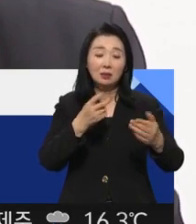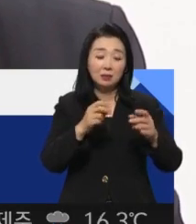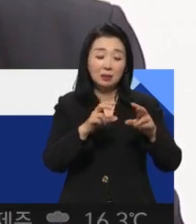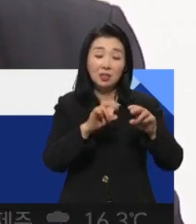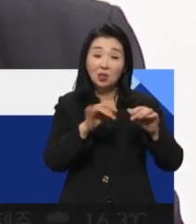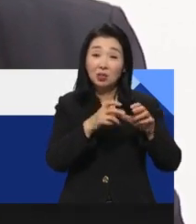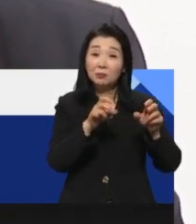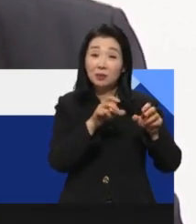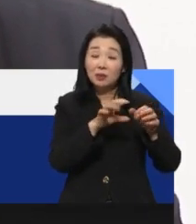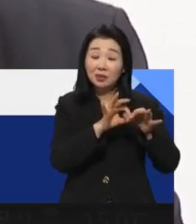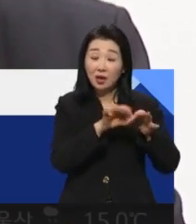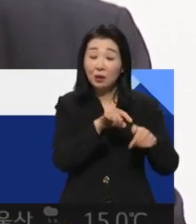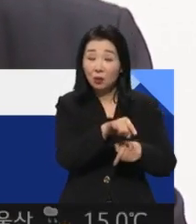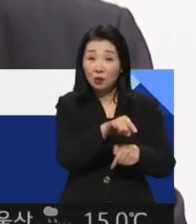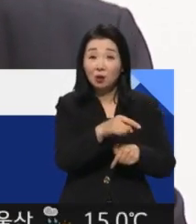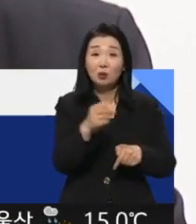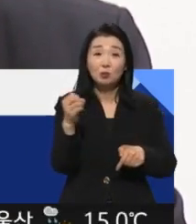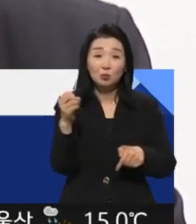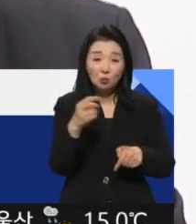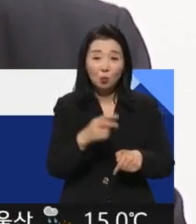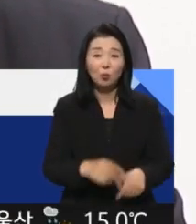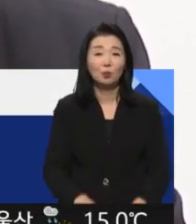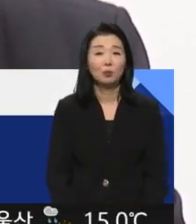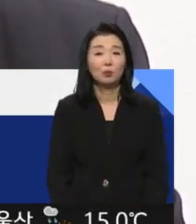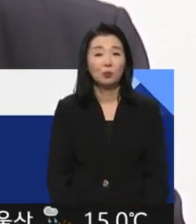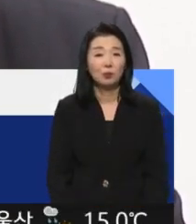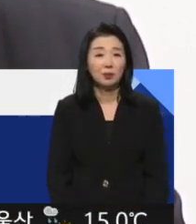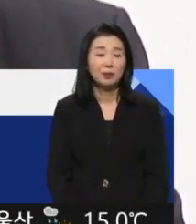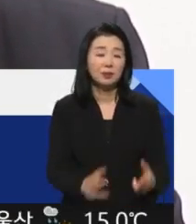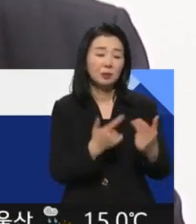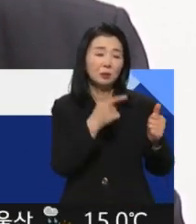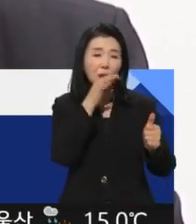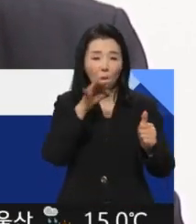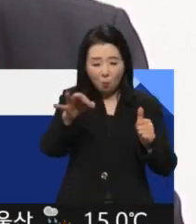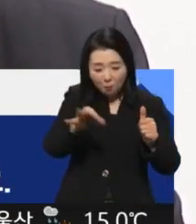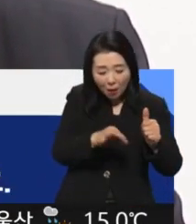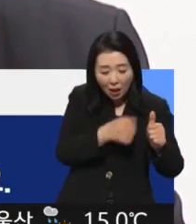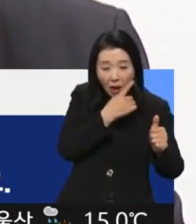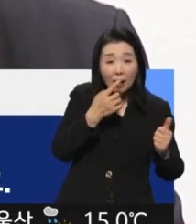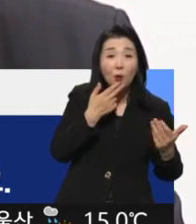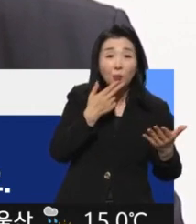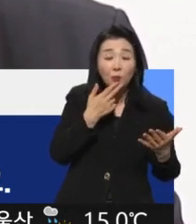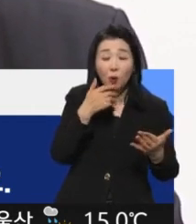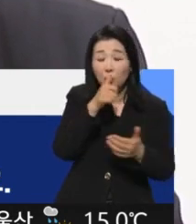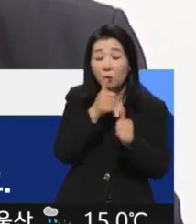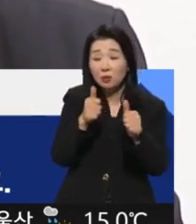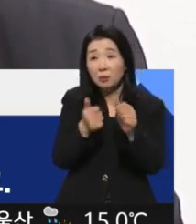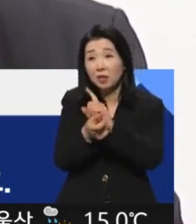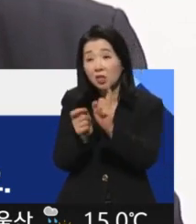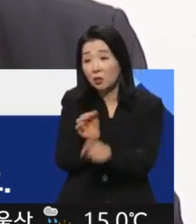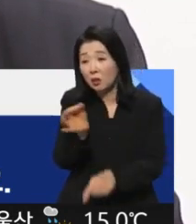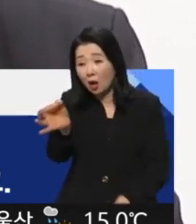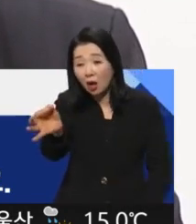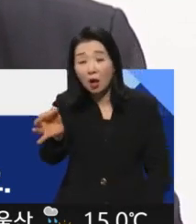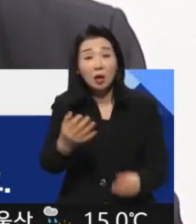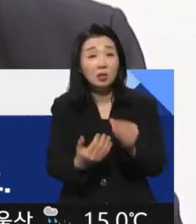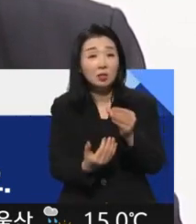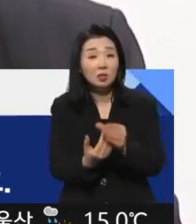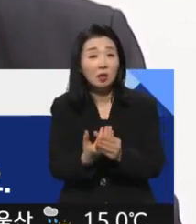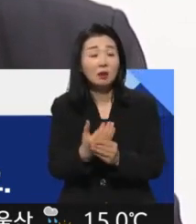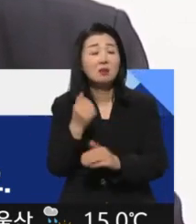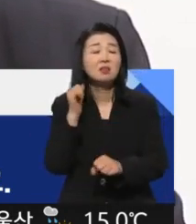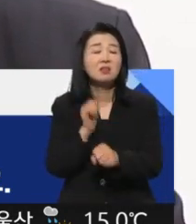예. 이재명 대표가 금품을 수수한 의혹이 전혀 없습니다. 그럼 변호사비 대납 의혹과 관련해서는 어떻게 그것도 생각하세요? 이미 무혐의 난